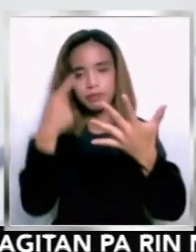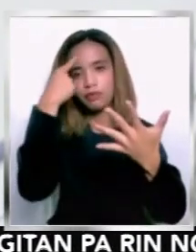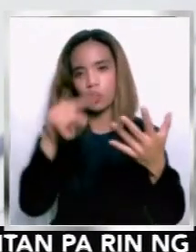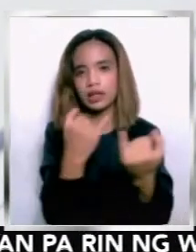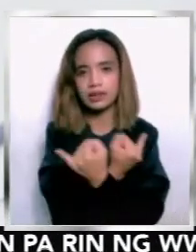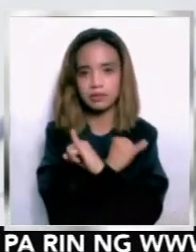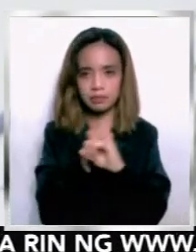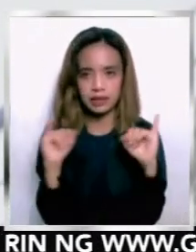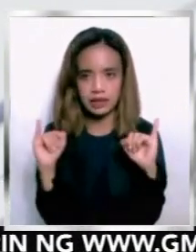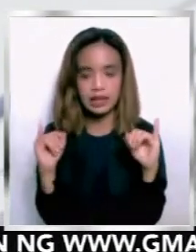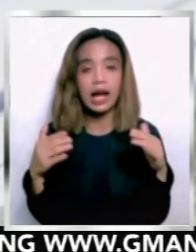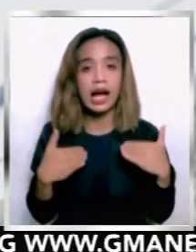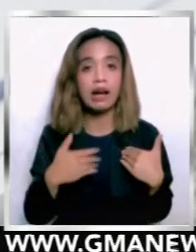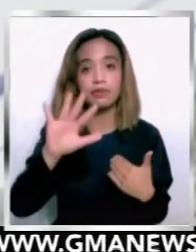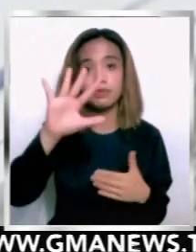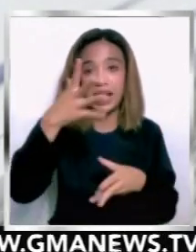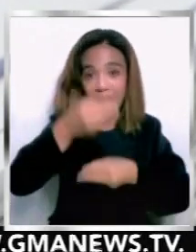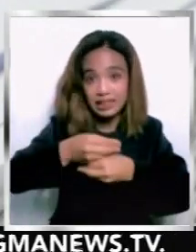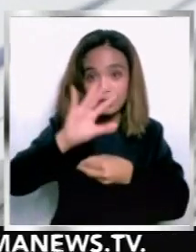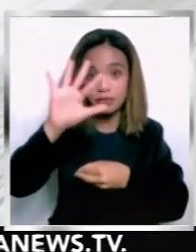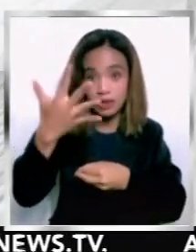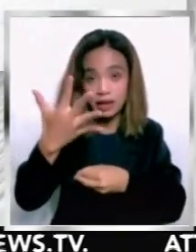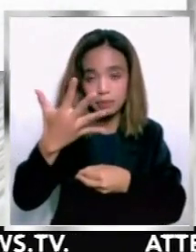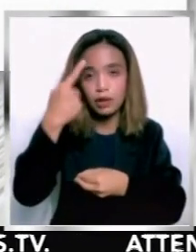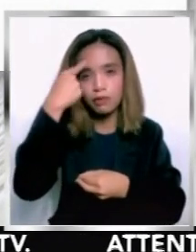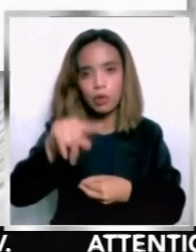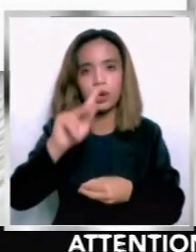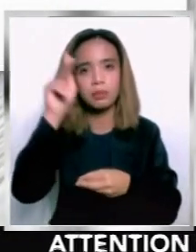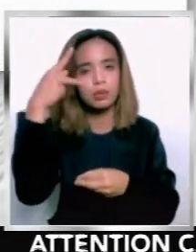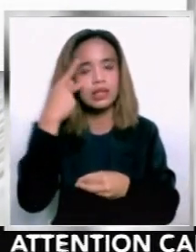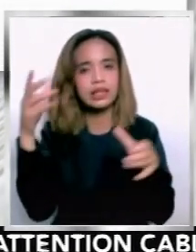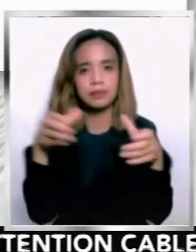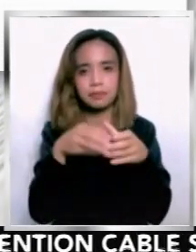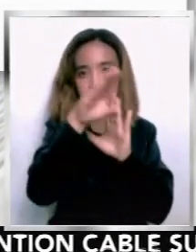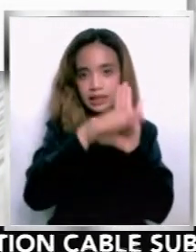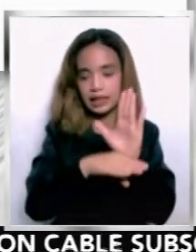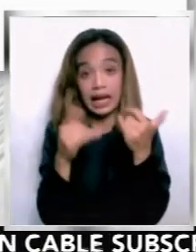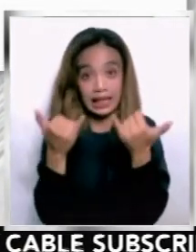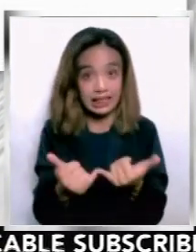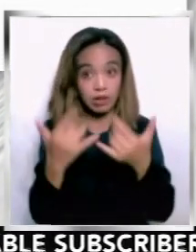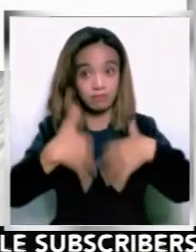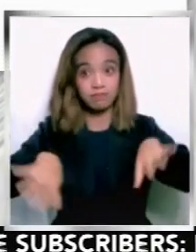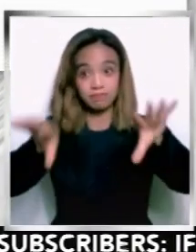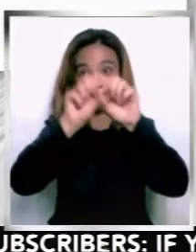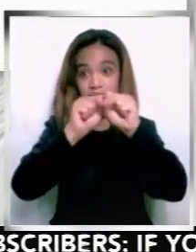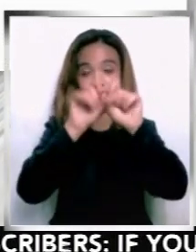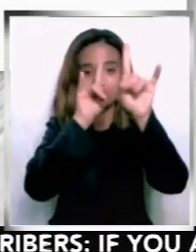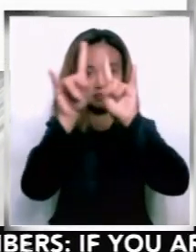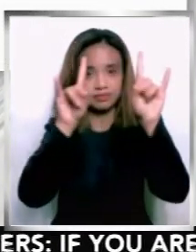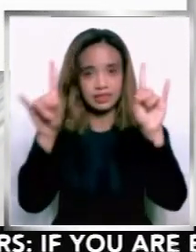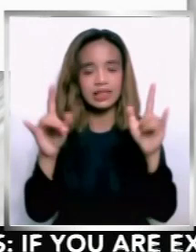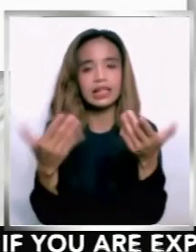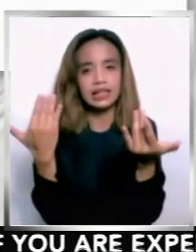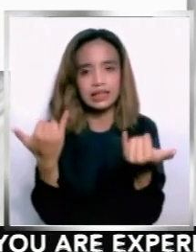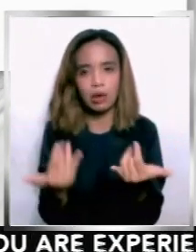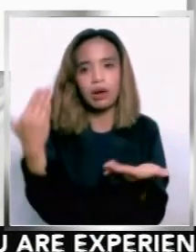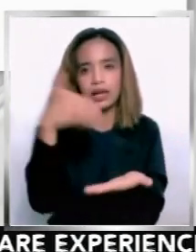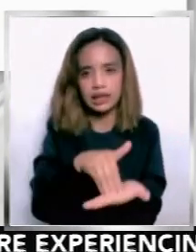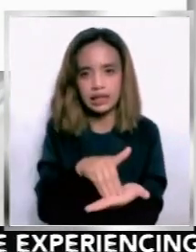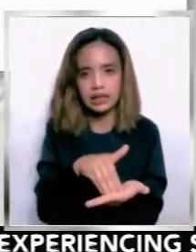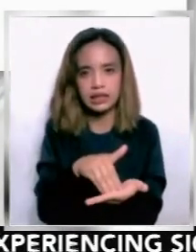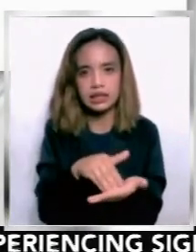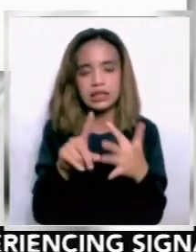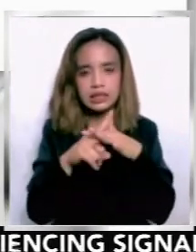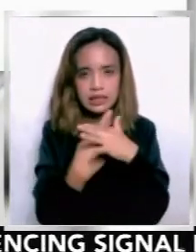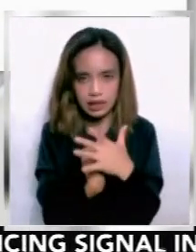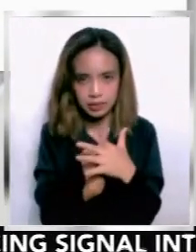5 piso kada botante ang political party. At ngayong tapos na ang kampanya, simula naman ang pagtutuos. Nakasaad